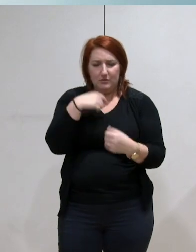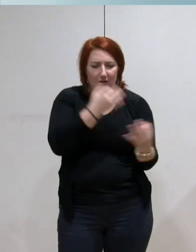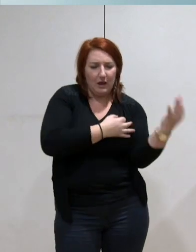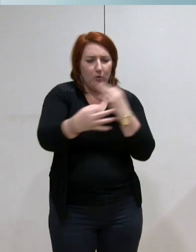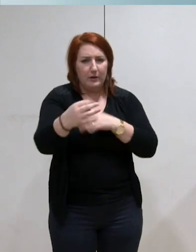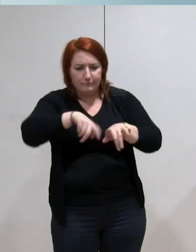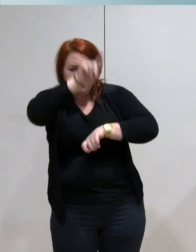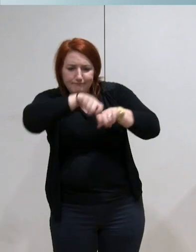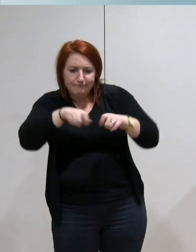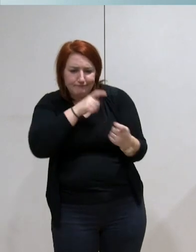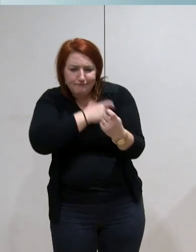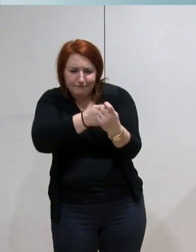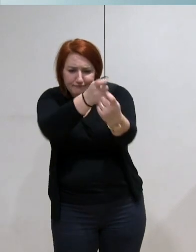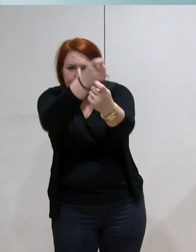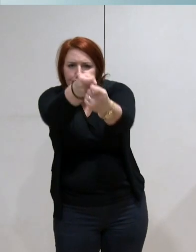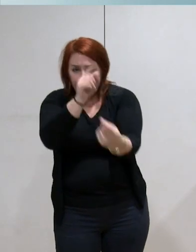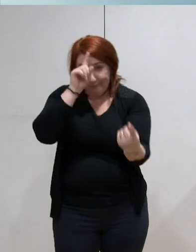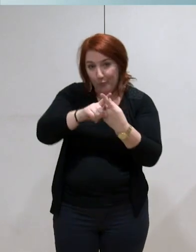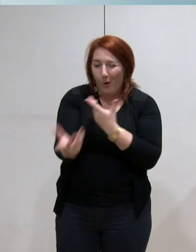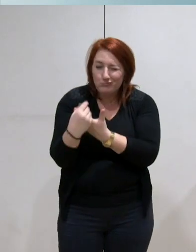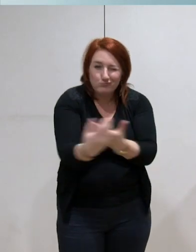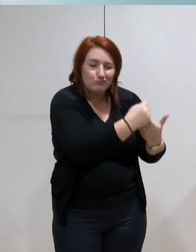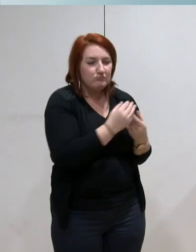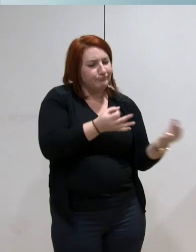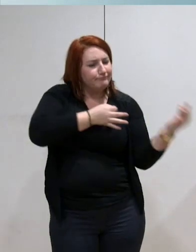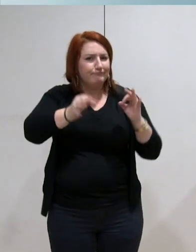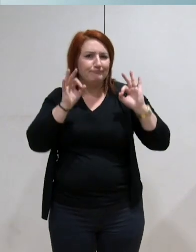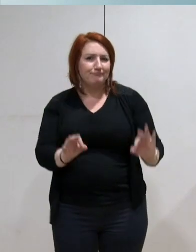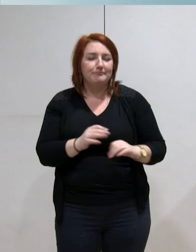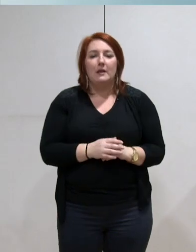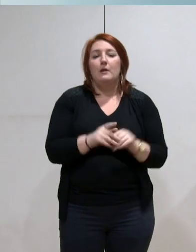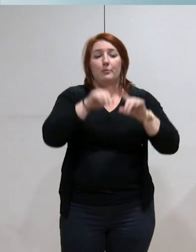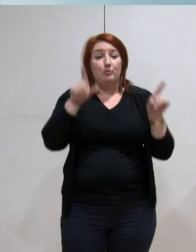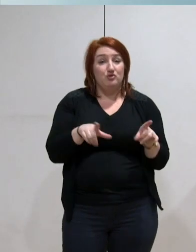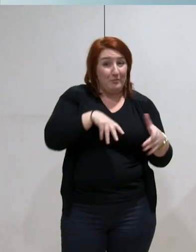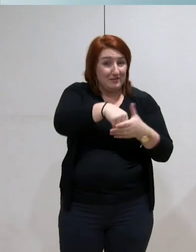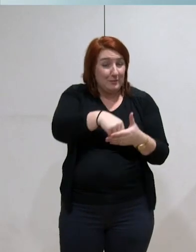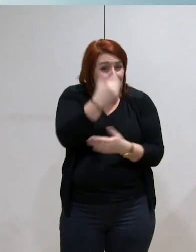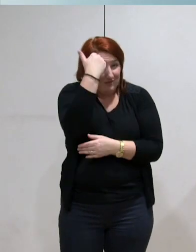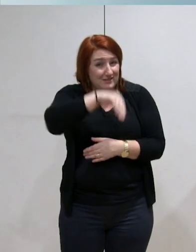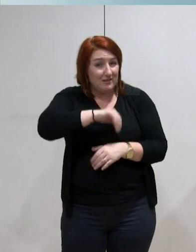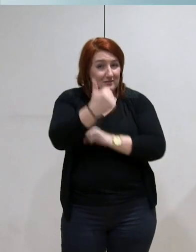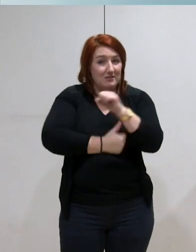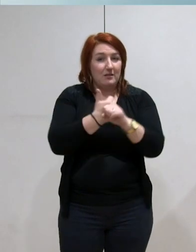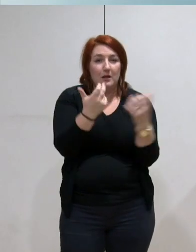cette démarche de participation alors le budget participatif vous le savez cette année 800000 € consacrés au budget